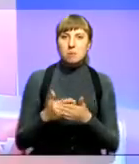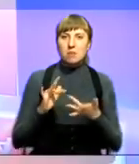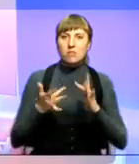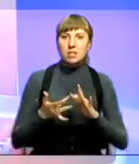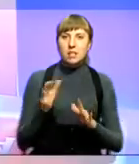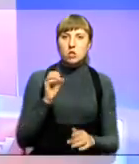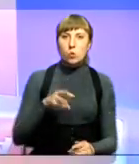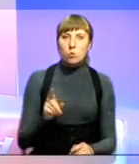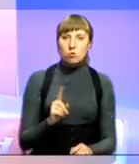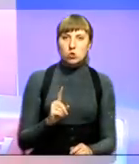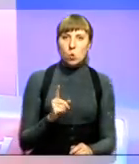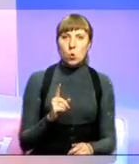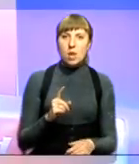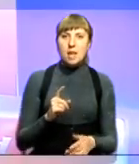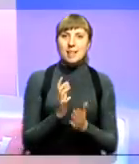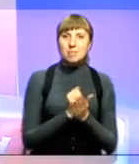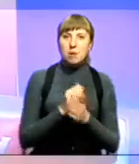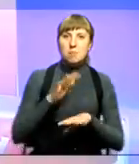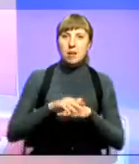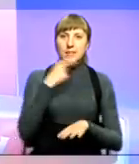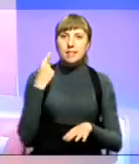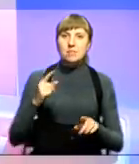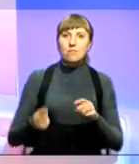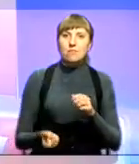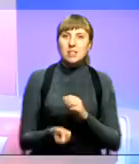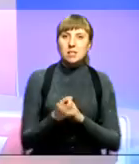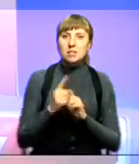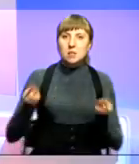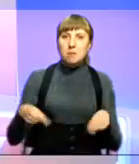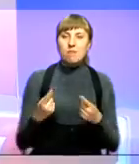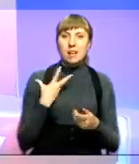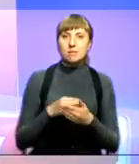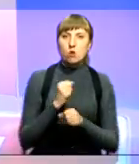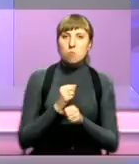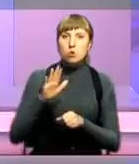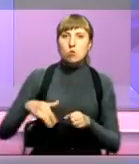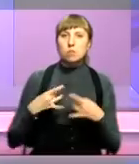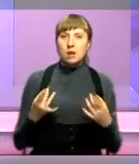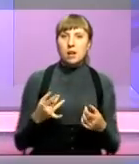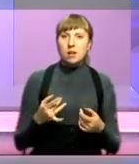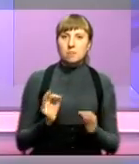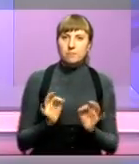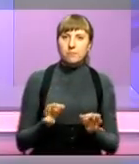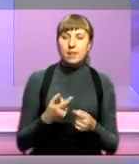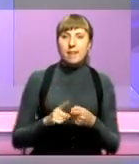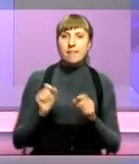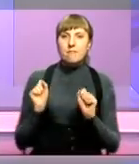интернете о том, что Сбербанк России якобы возобновляет свою работу после праздников. Так ли это? Это возможно только в одном